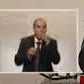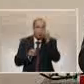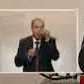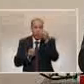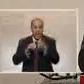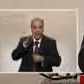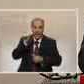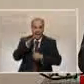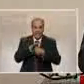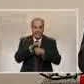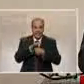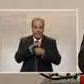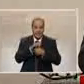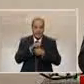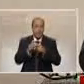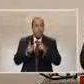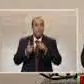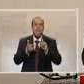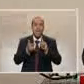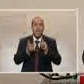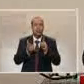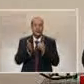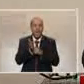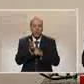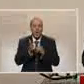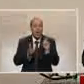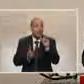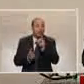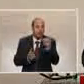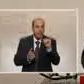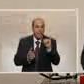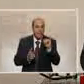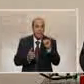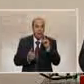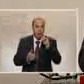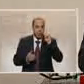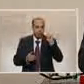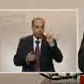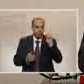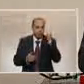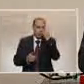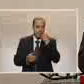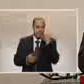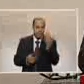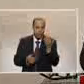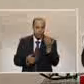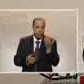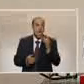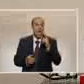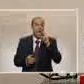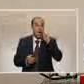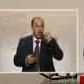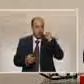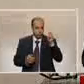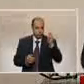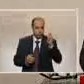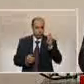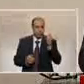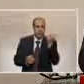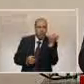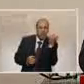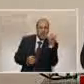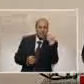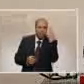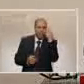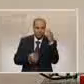الرئيس بلا صلاحيات الرئيس سيكون بلا صلاحيات اذا كان رجلا بلا مواصفات اذا كان رجلا غير مناسب